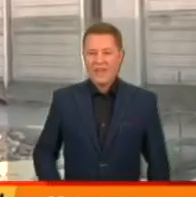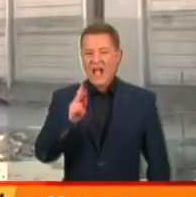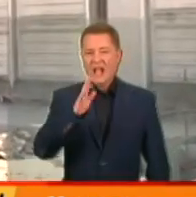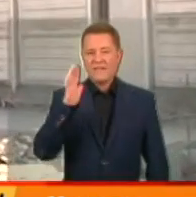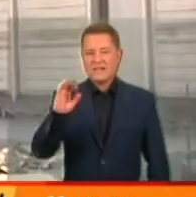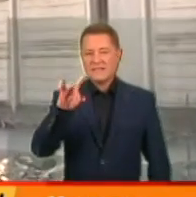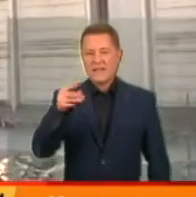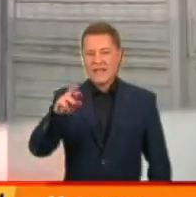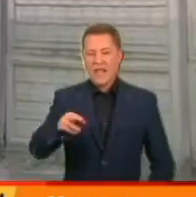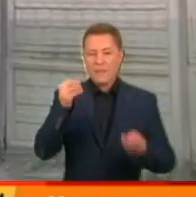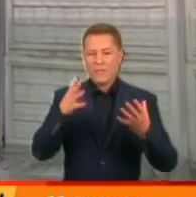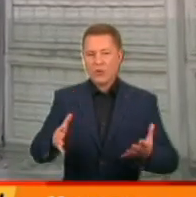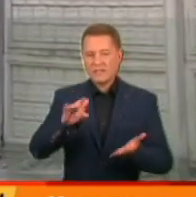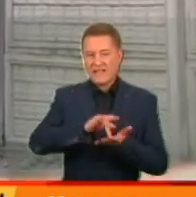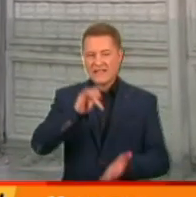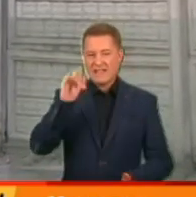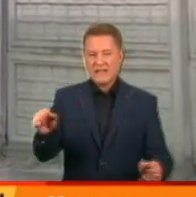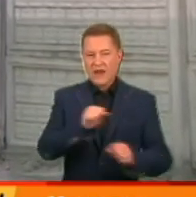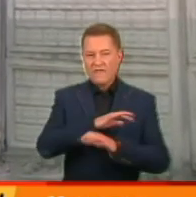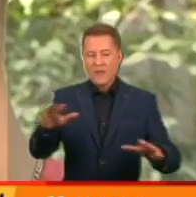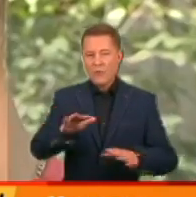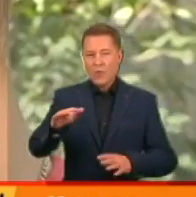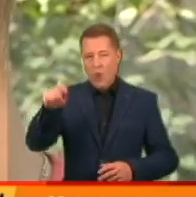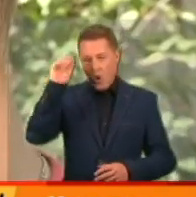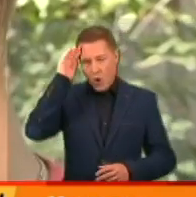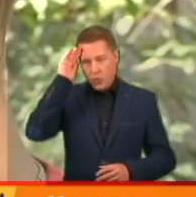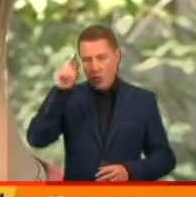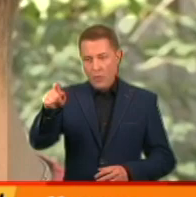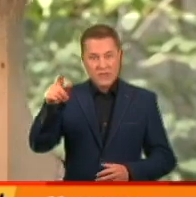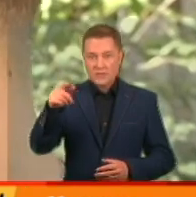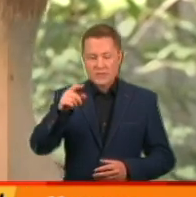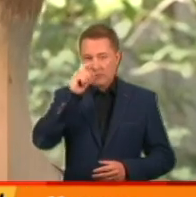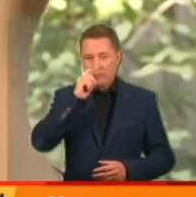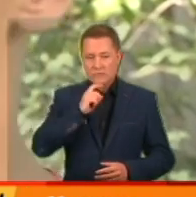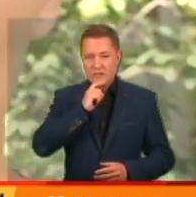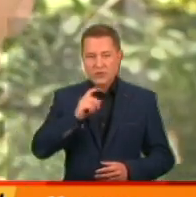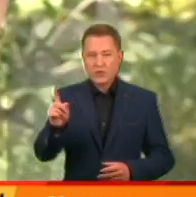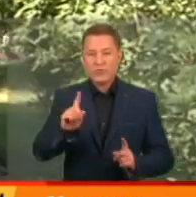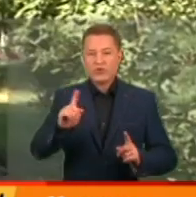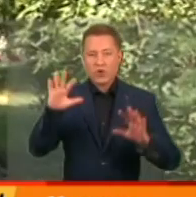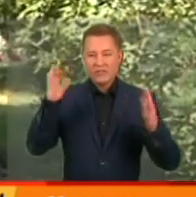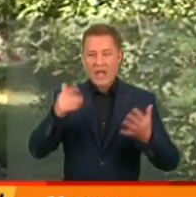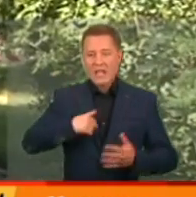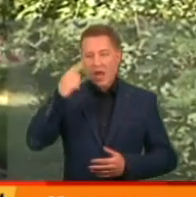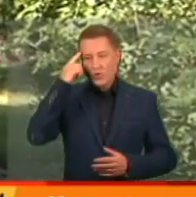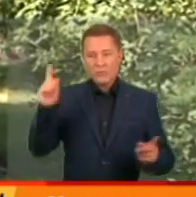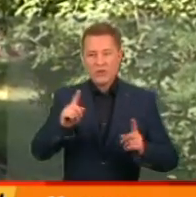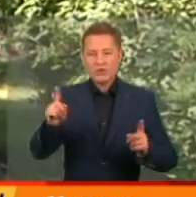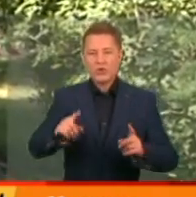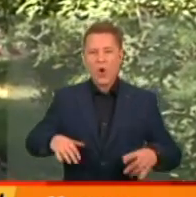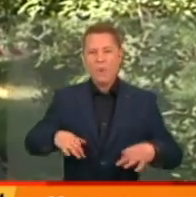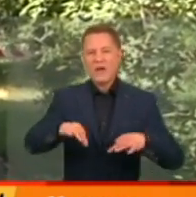Квартира Сергія просто над епіцентром вибуху. Хлопець міцно спав і не відразу зрозумів, що саме сталося. Я думав, що машина